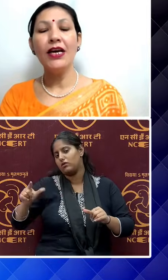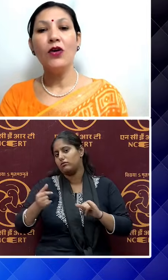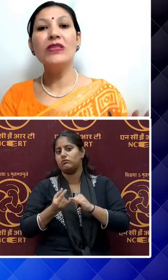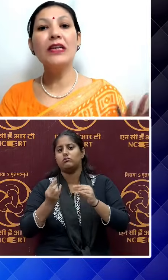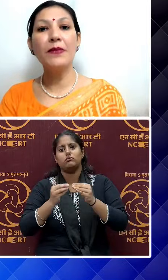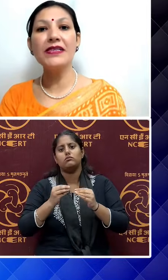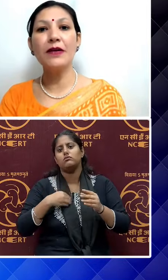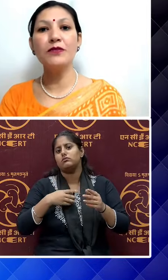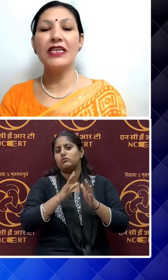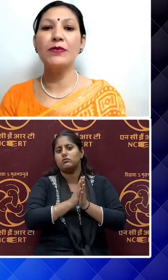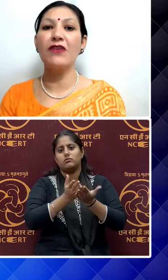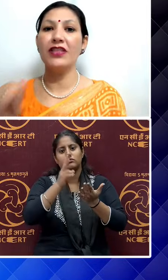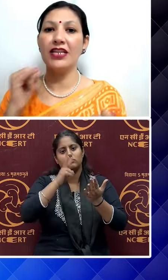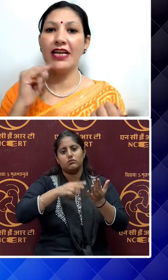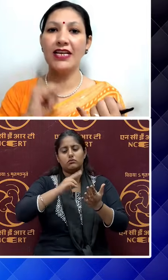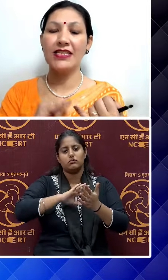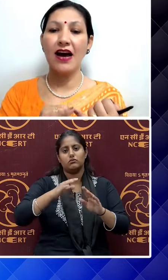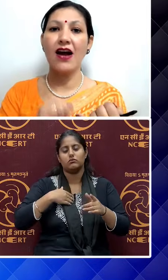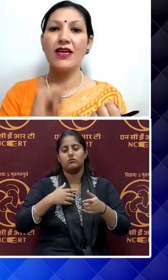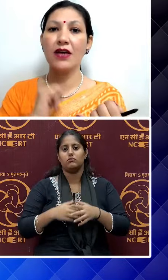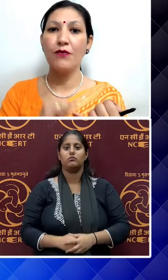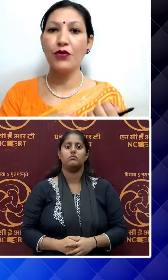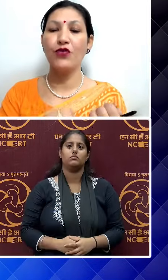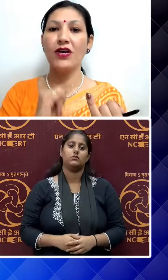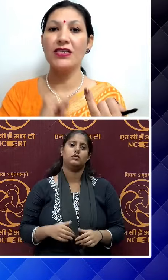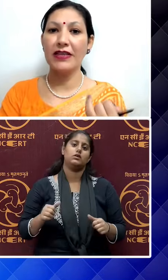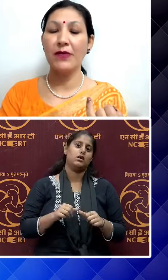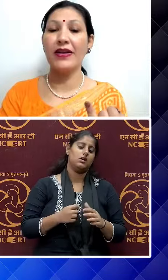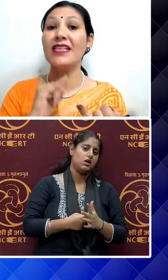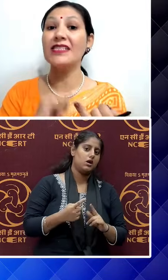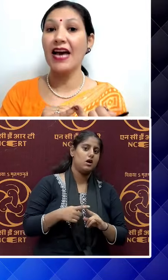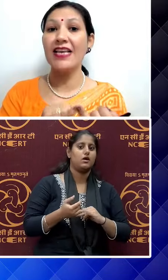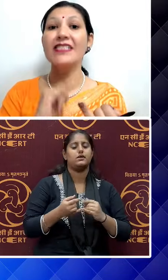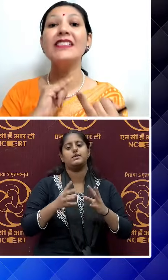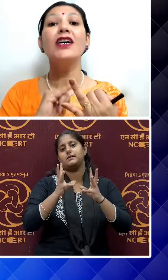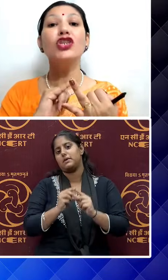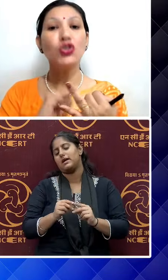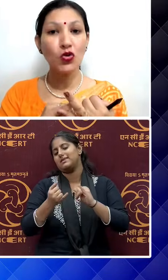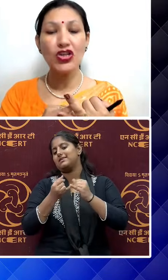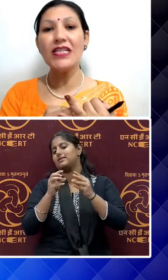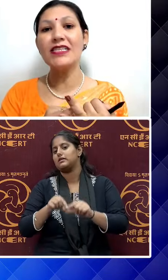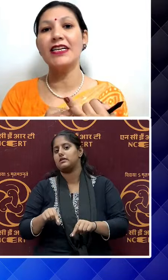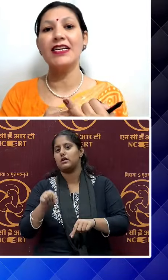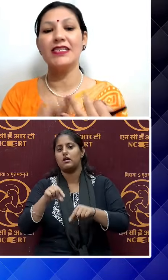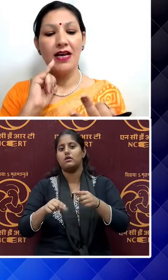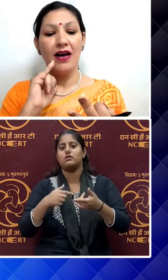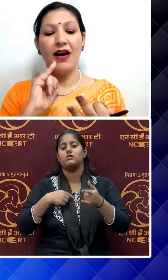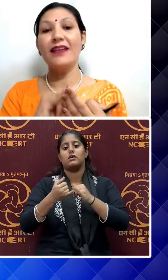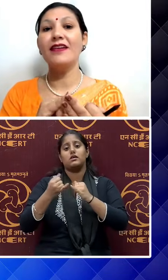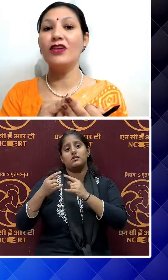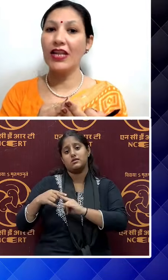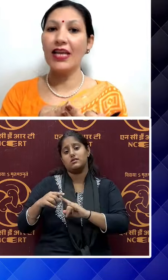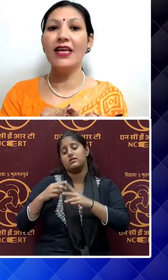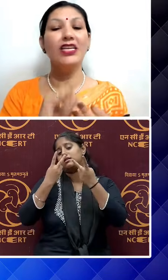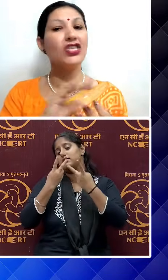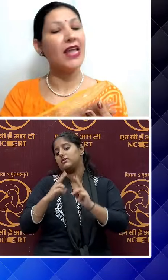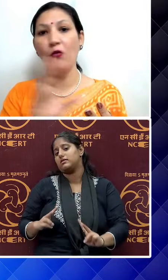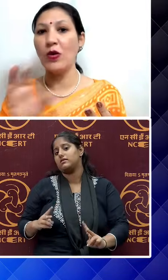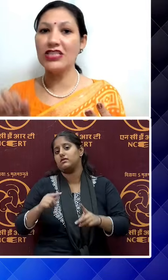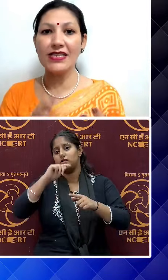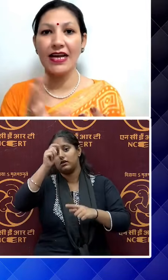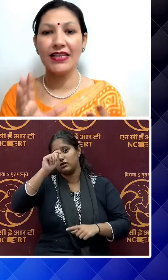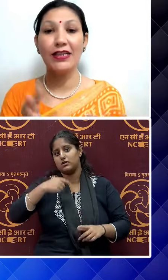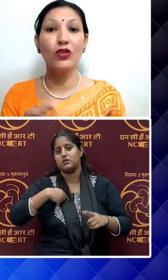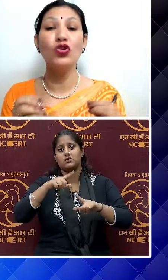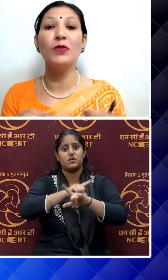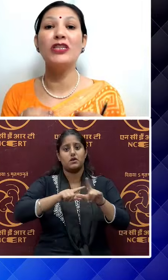डेफिनेटली उन सभी सब्जेक्ट्स में, वेदर दैट इज आर्ट्स, कंप्यूटर्स, मैथमेटिक्स, साइंस, सोशल स्टडीज एंड योर इंग्लिश